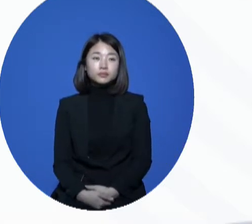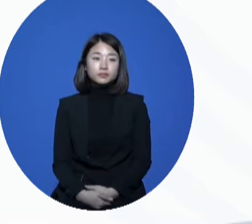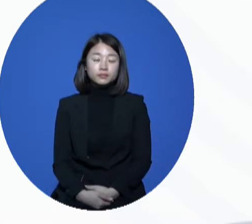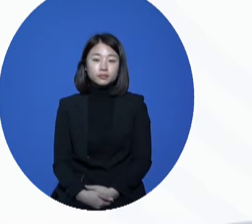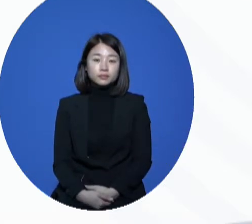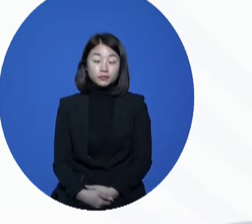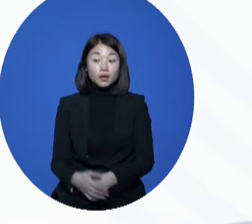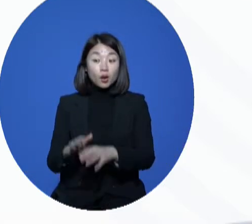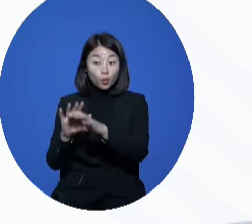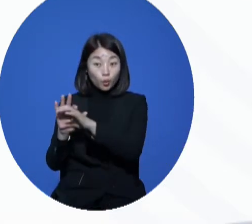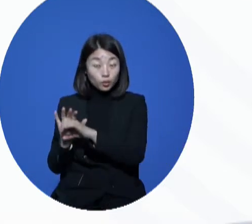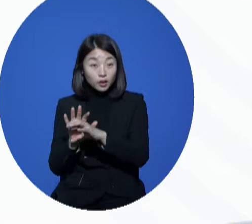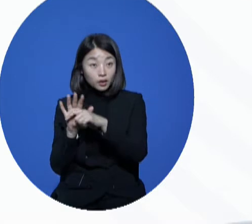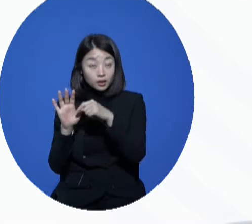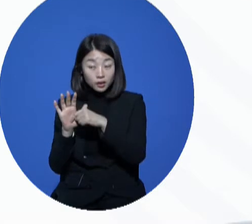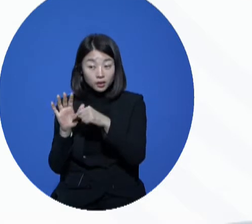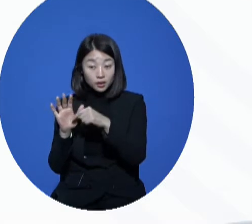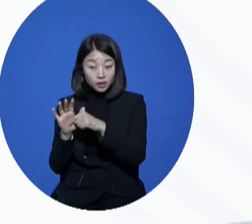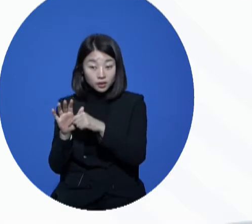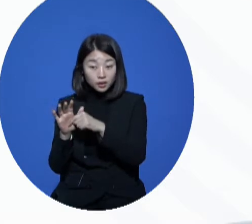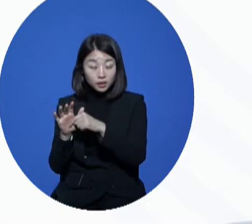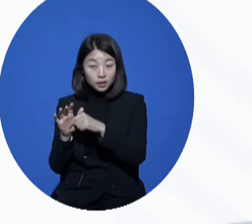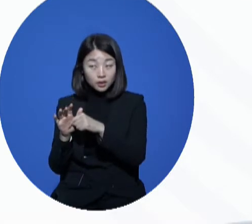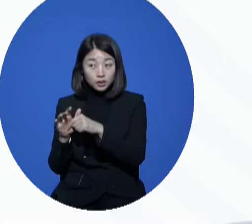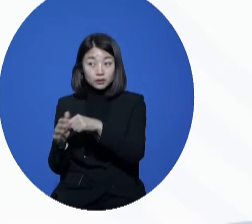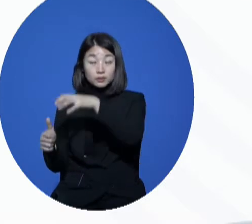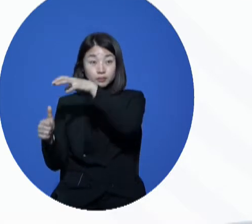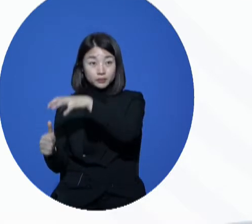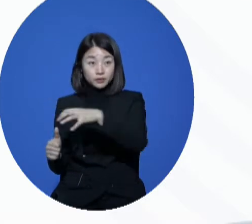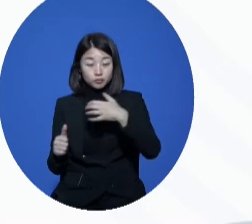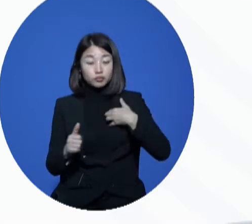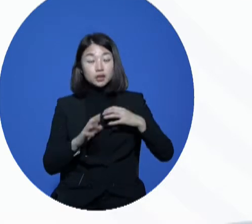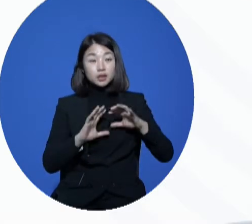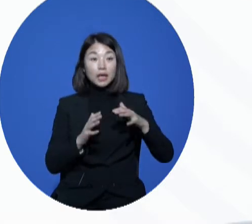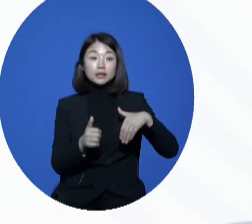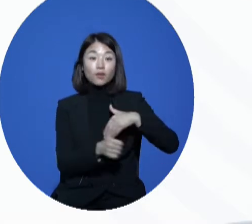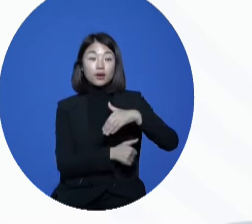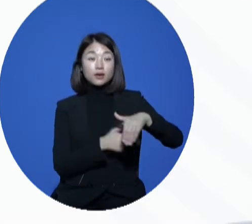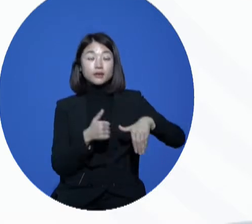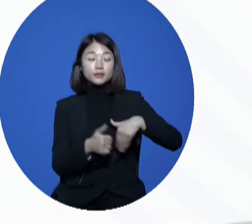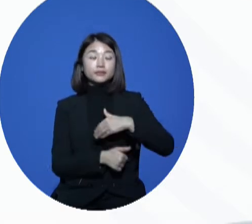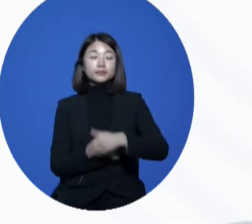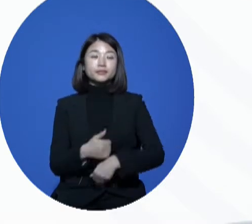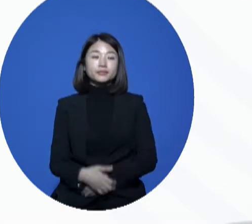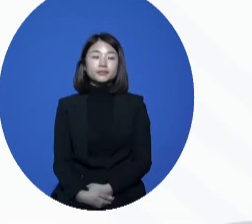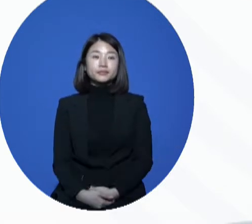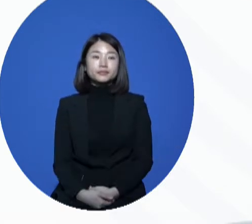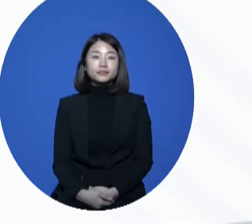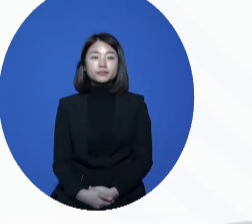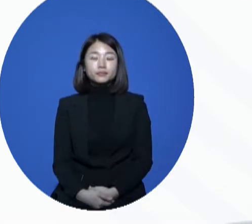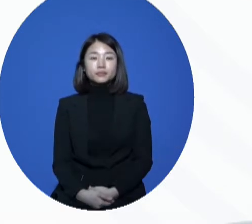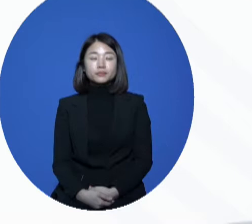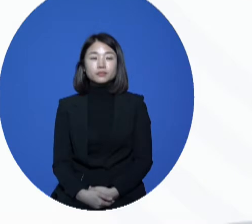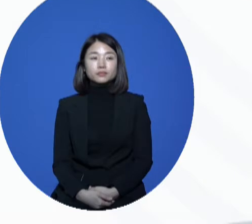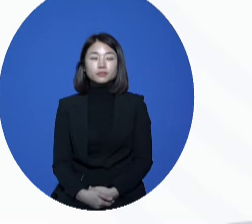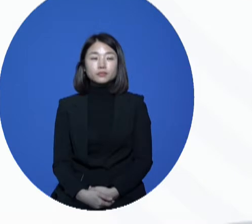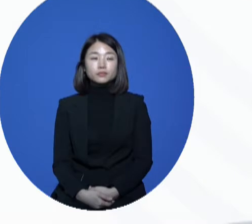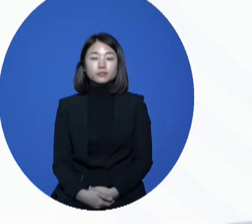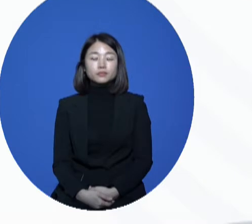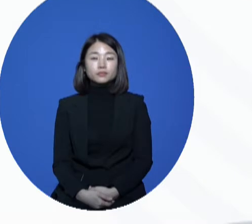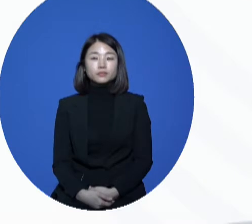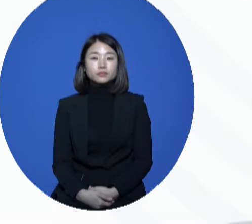그것이 이제 코로나 봉쇄 상황이었습니다. 핀란드에서의 그런 상황이 있었고요.